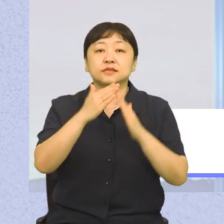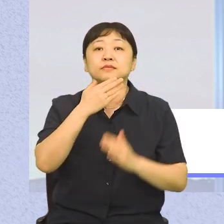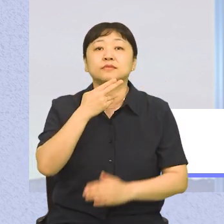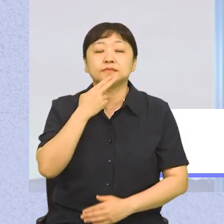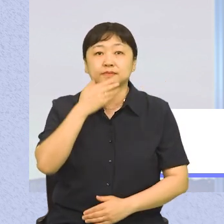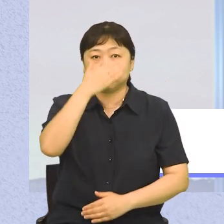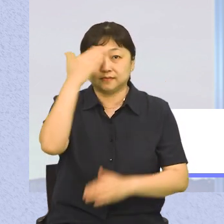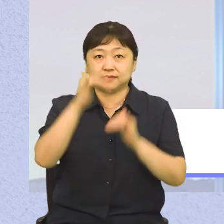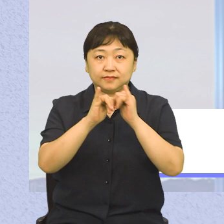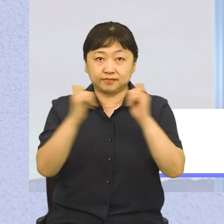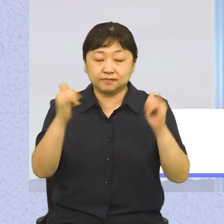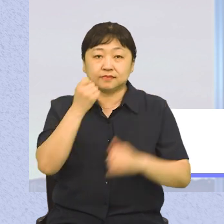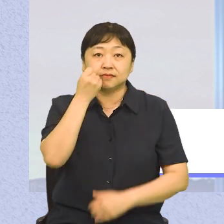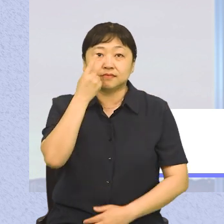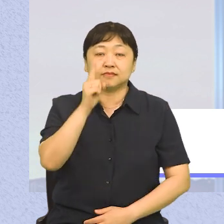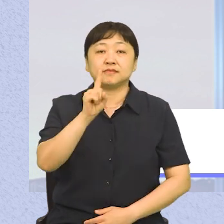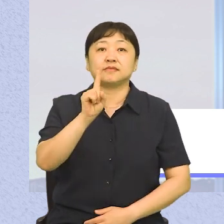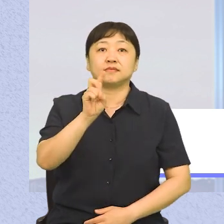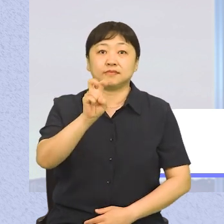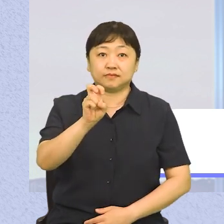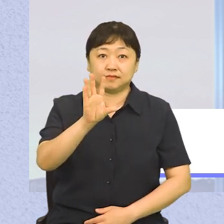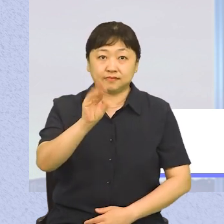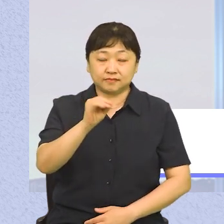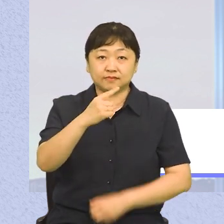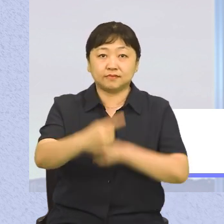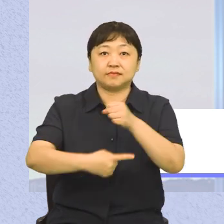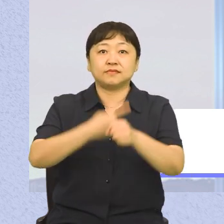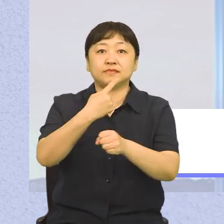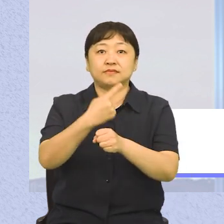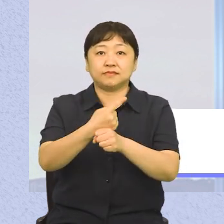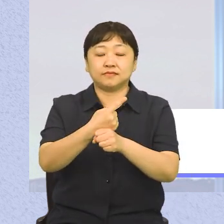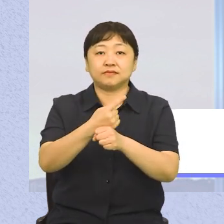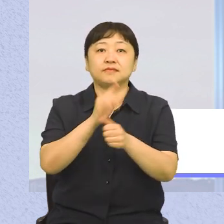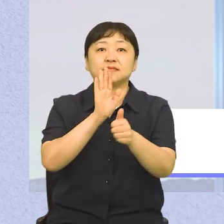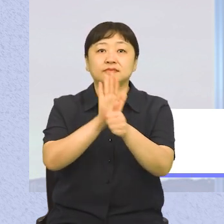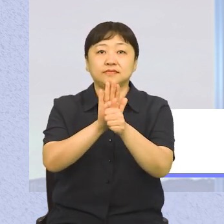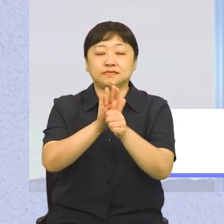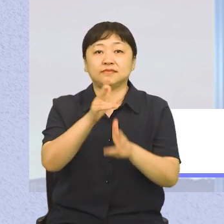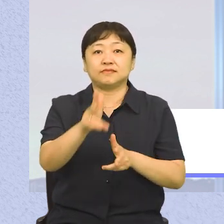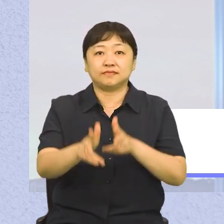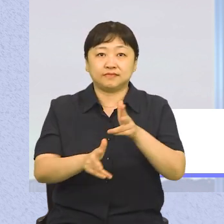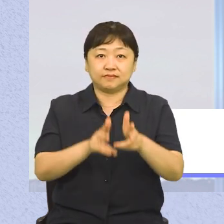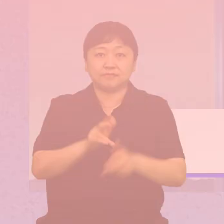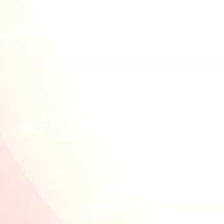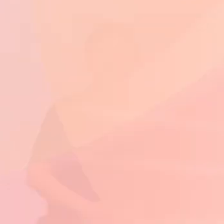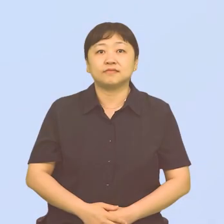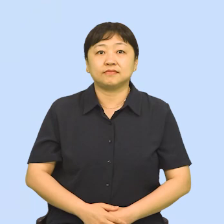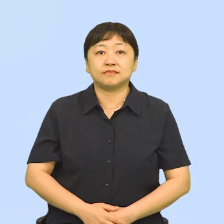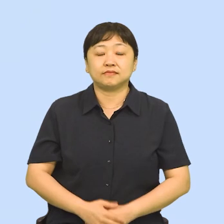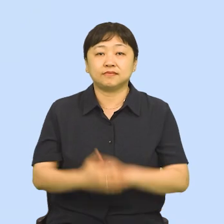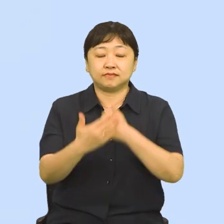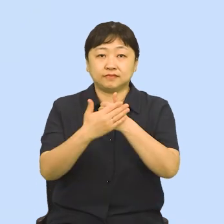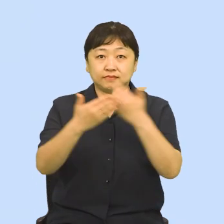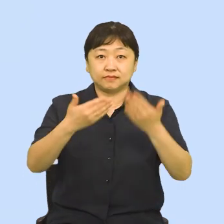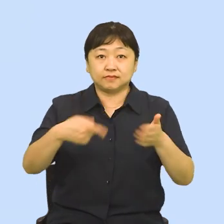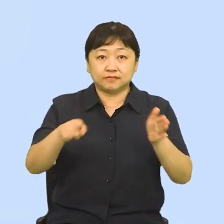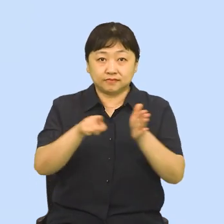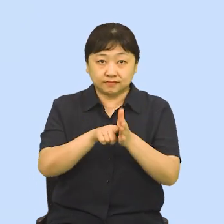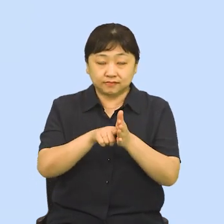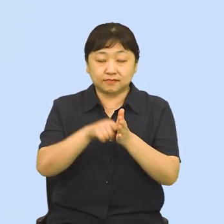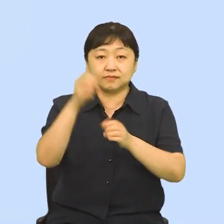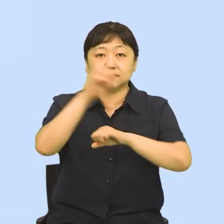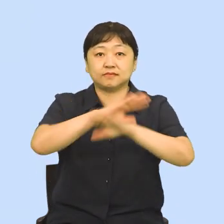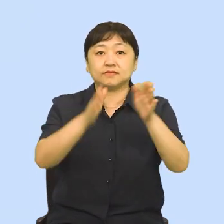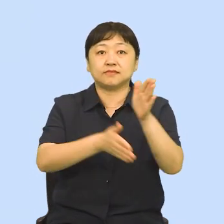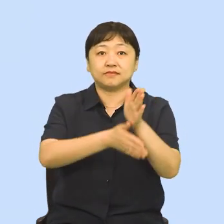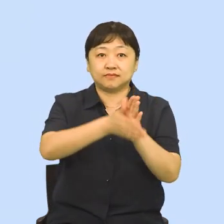34세 무주택 청년에게 월 20만 원씩 최대 12개월의 월세를 지원하는 사업인데요. 지원을 받으려면 소득이